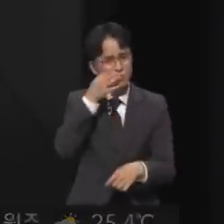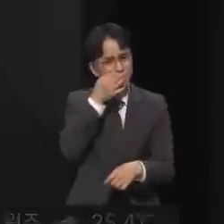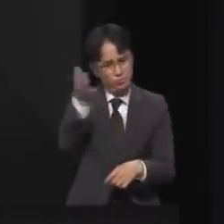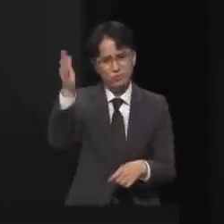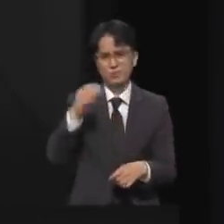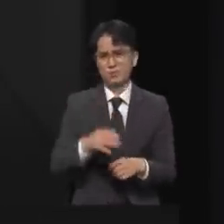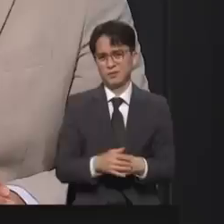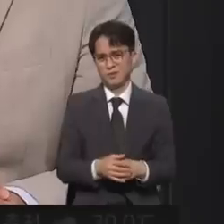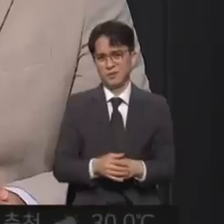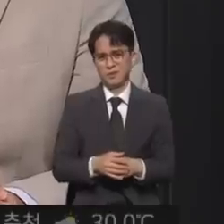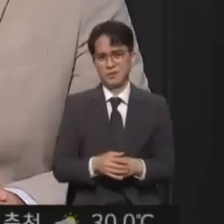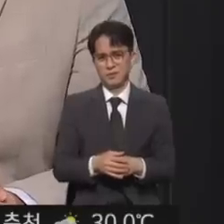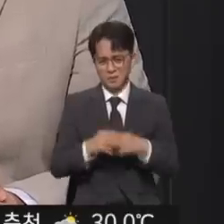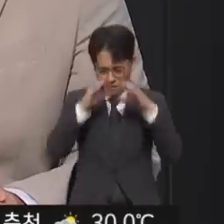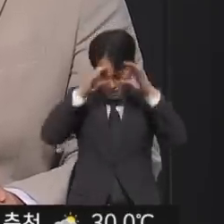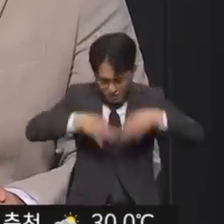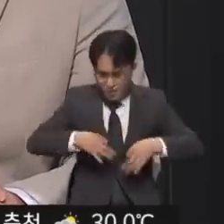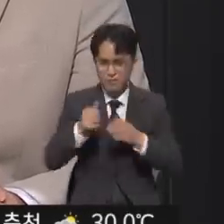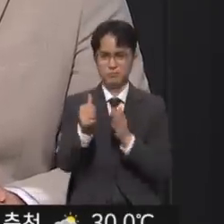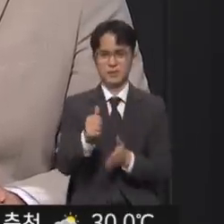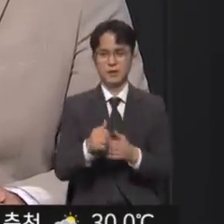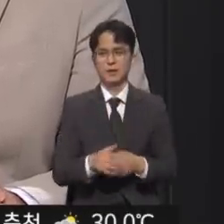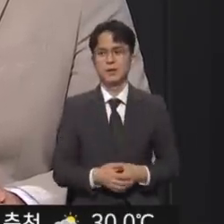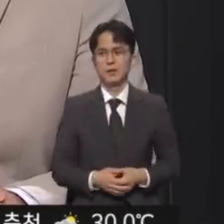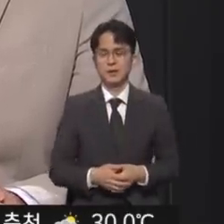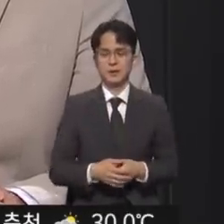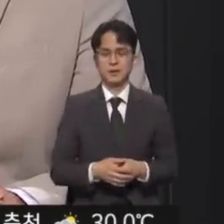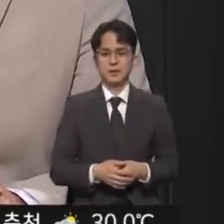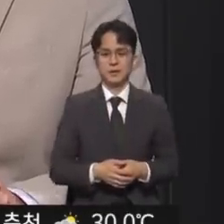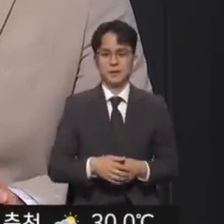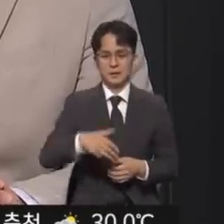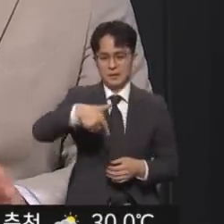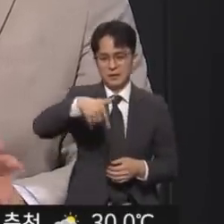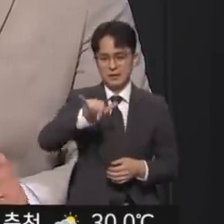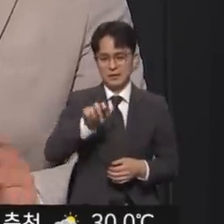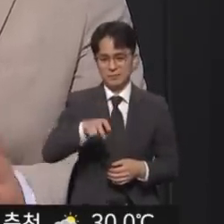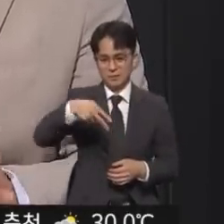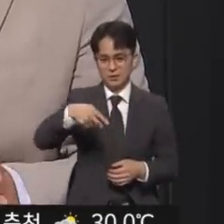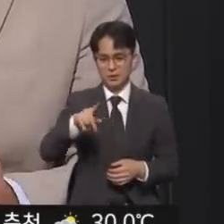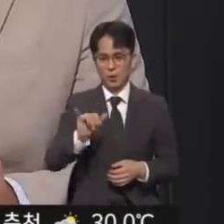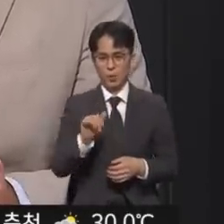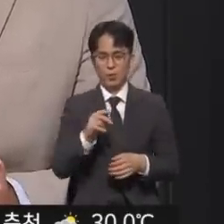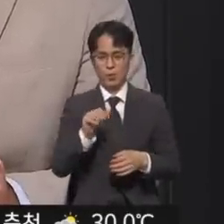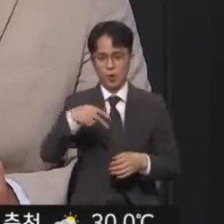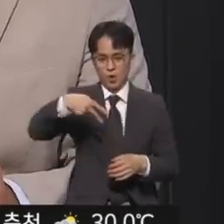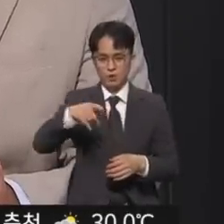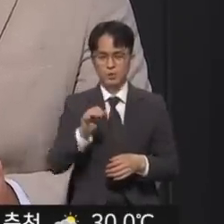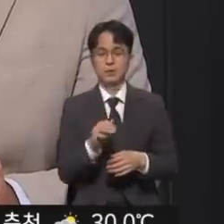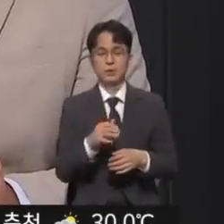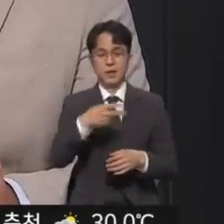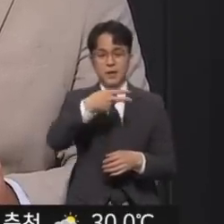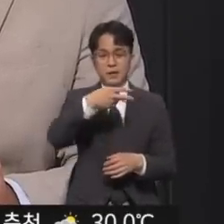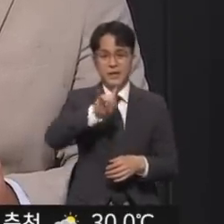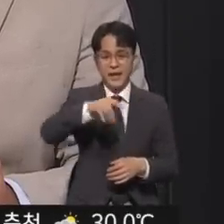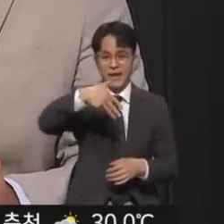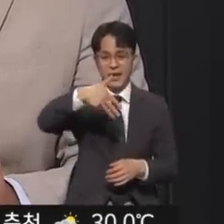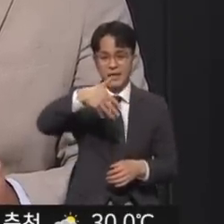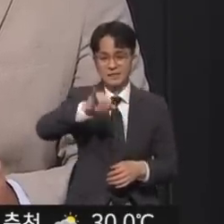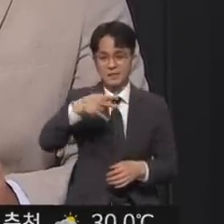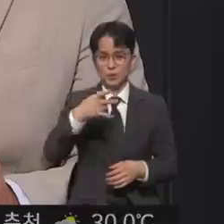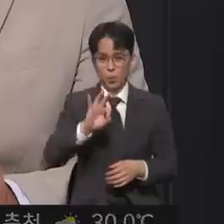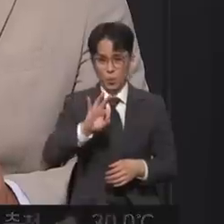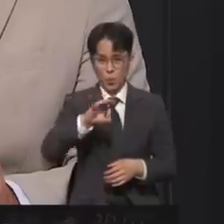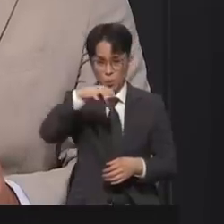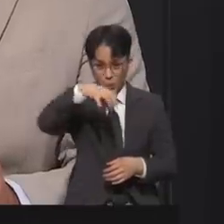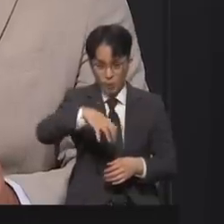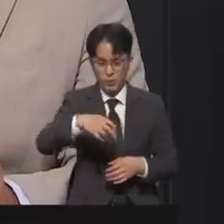일단 아빠가 봤다는 그때 대치동 은마 파니까 답을 했죠 근데 학원이 많이 모여 잘 보면 못하면 굉장히 라고 다시 한 몸이 될 정말 잘해야 보니